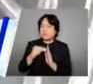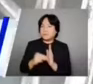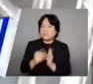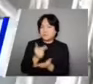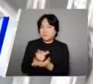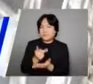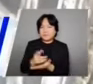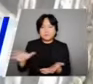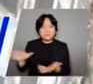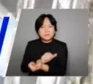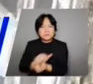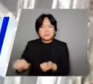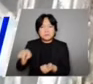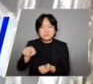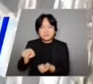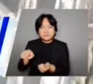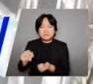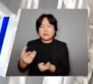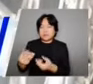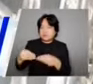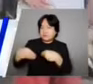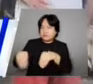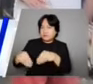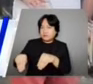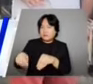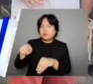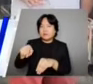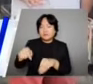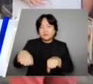na tindahan din ng e-bikes at scooters.